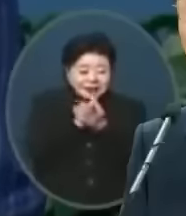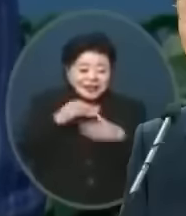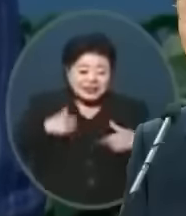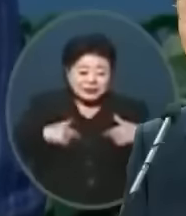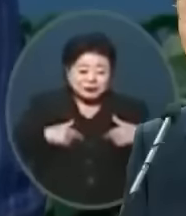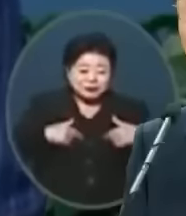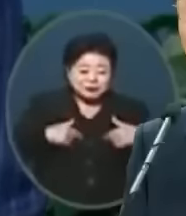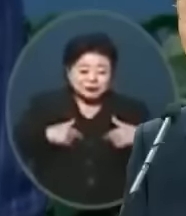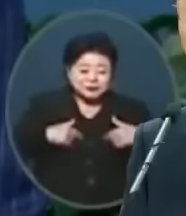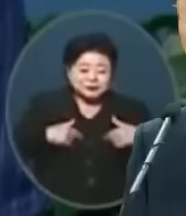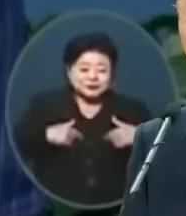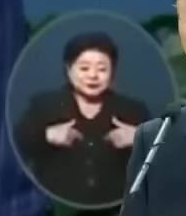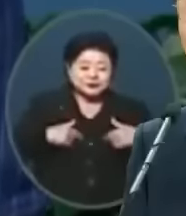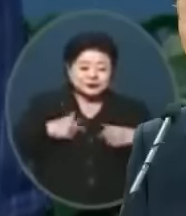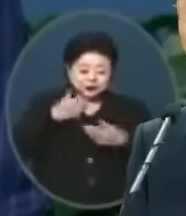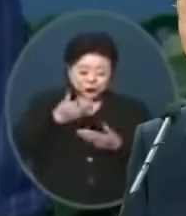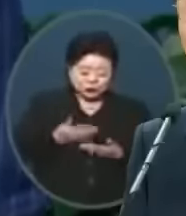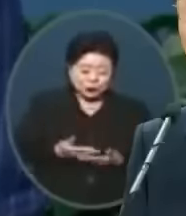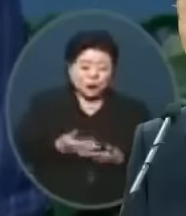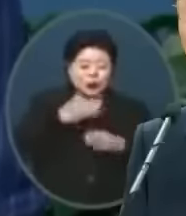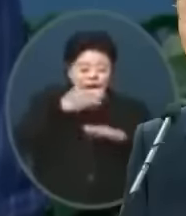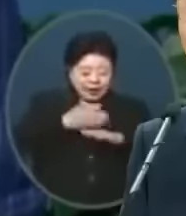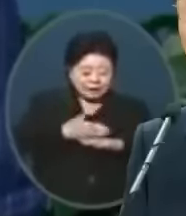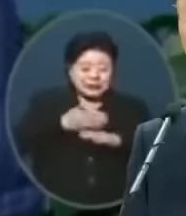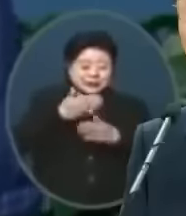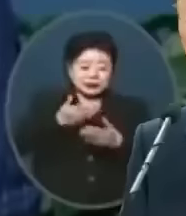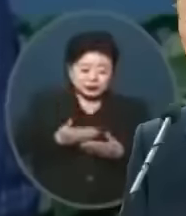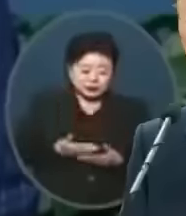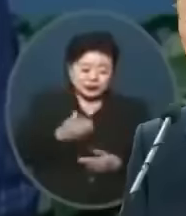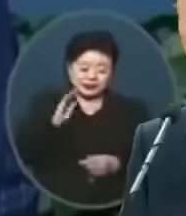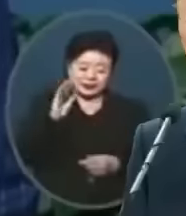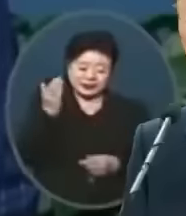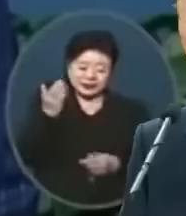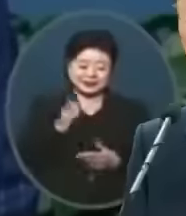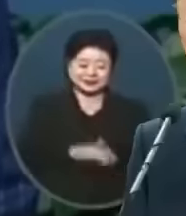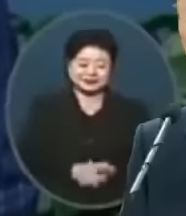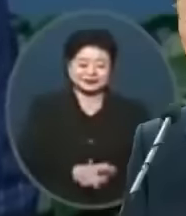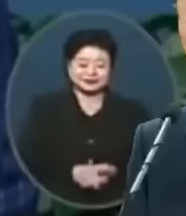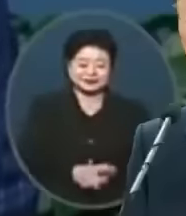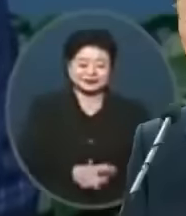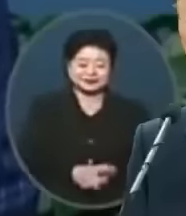기쁨을 유지해주고 감사를 유지할 수 있게 만들어주는 것입니다.